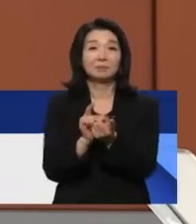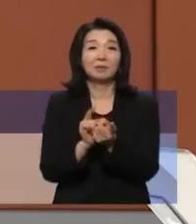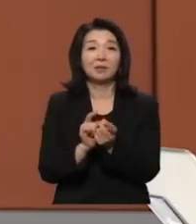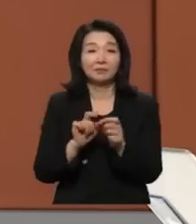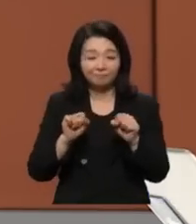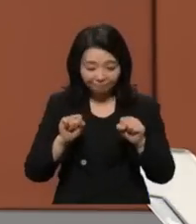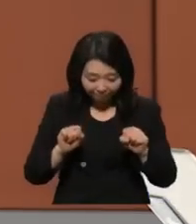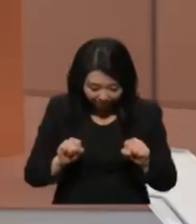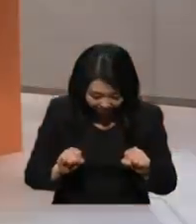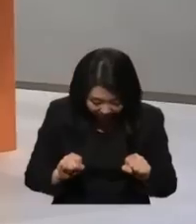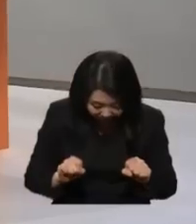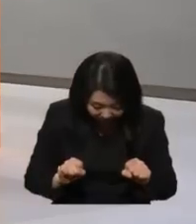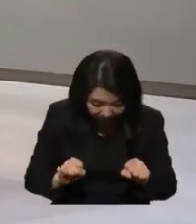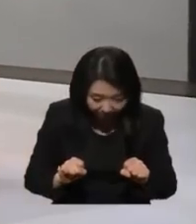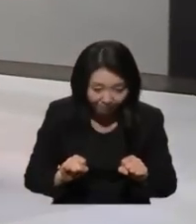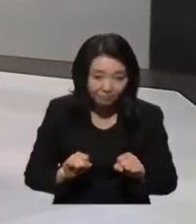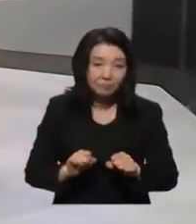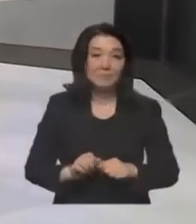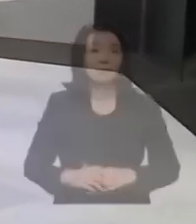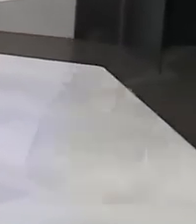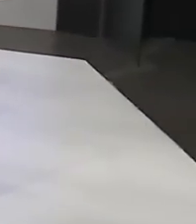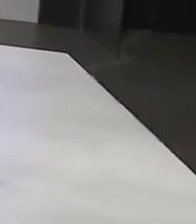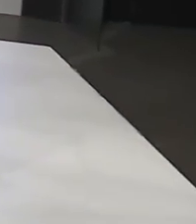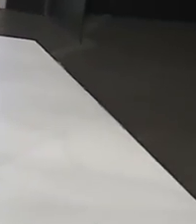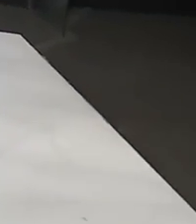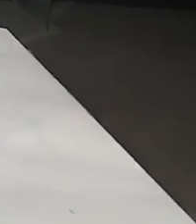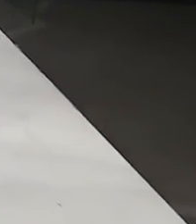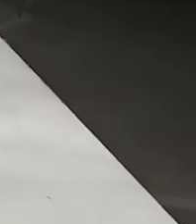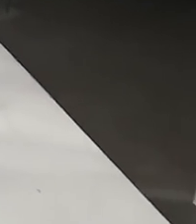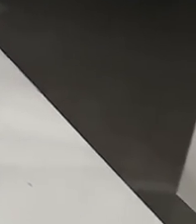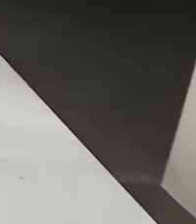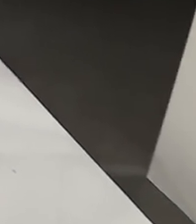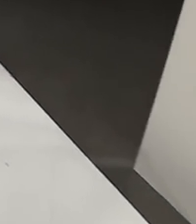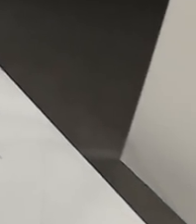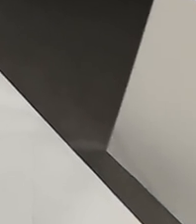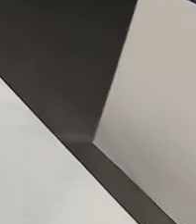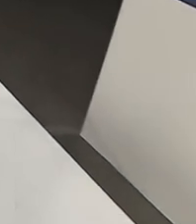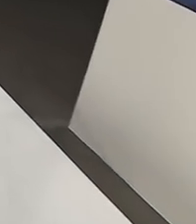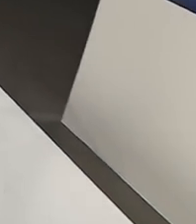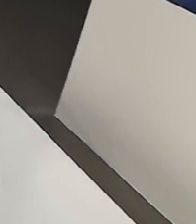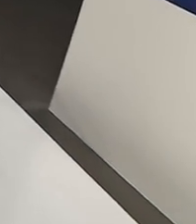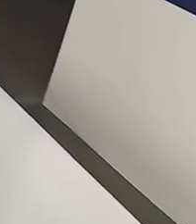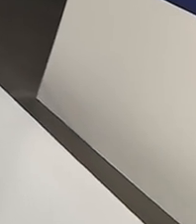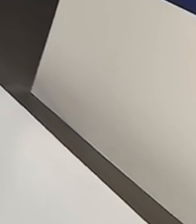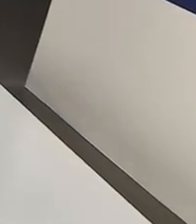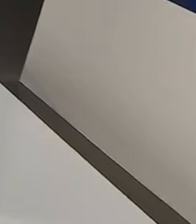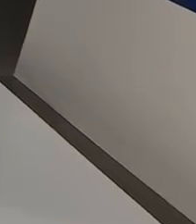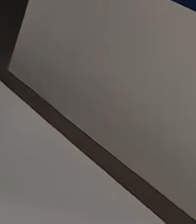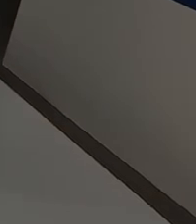찾아뵙겠습니다. 유체크가 챙겨요. 네. 네.